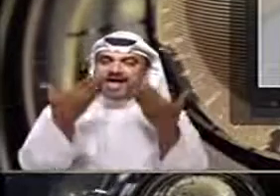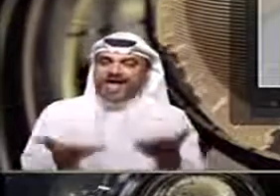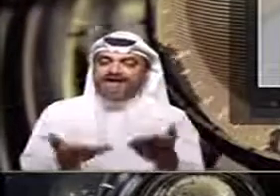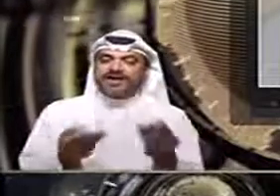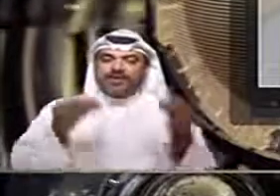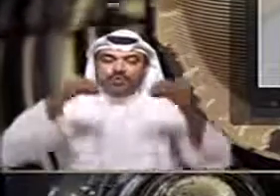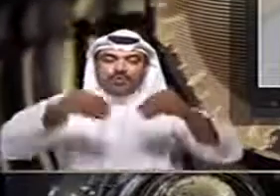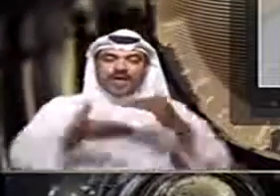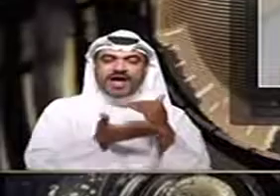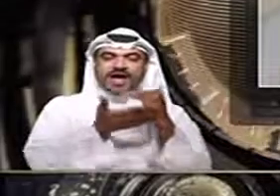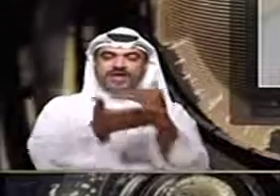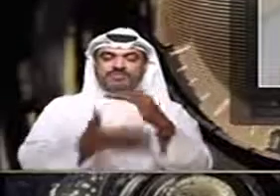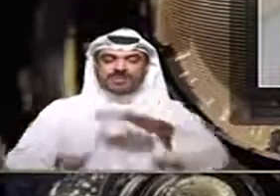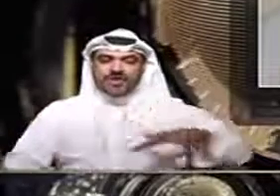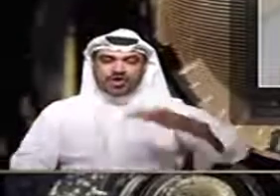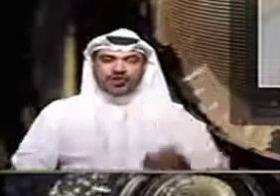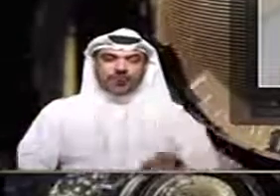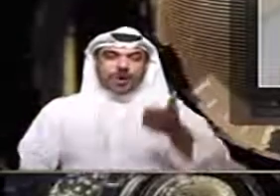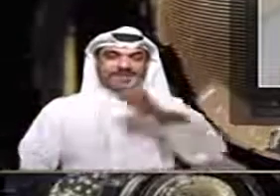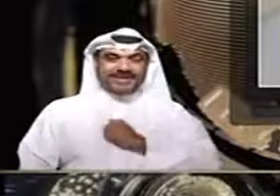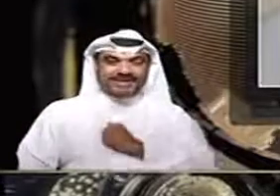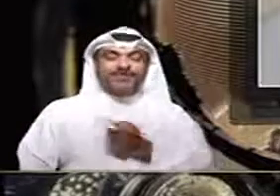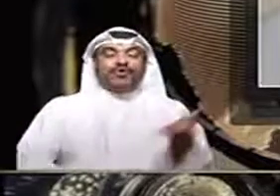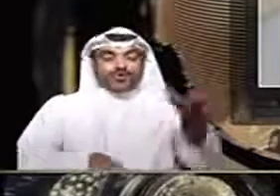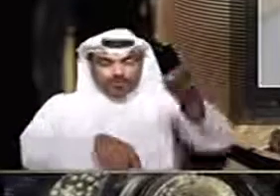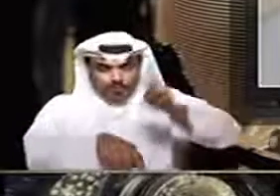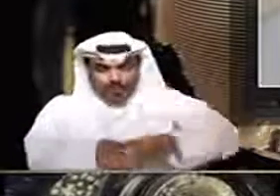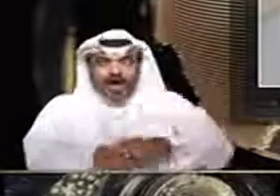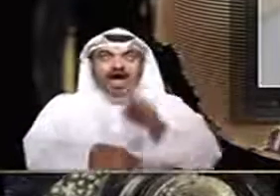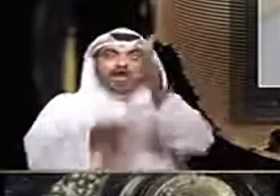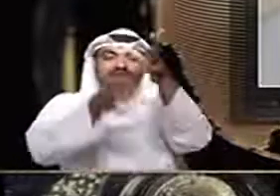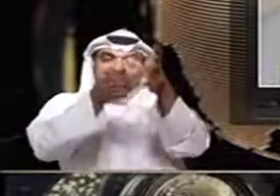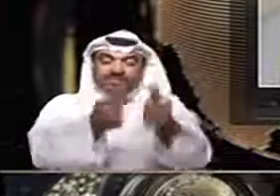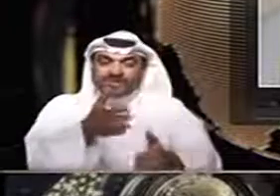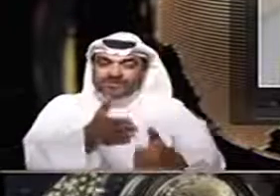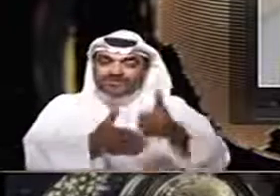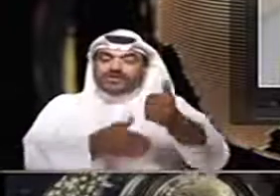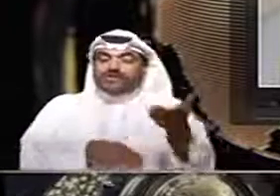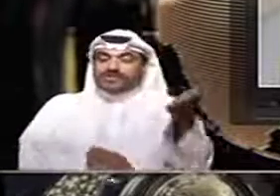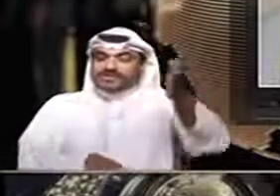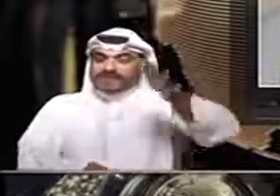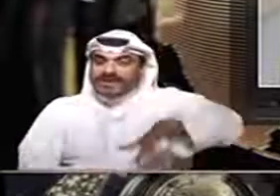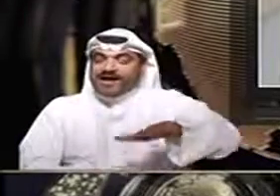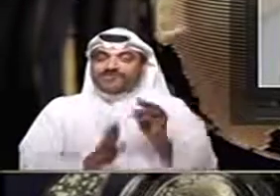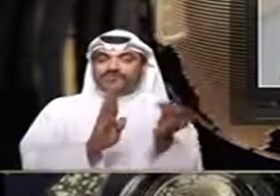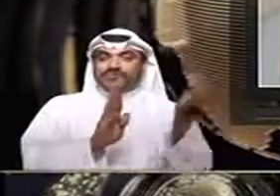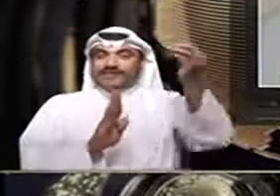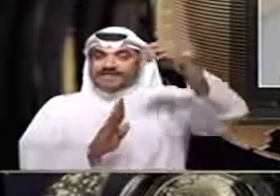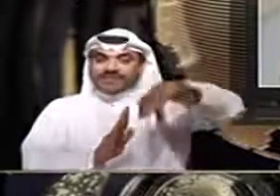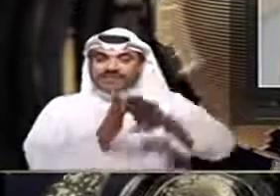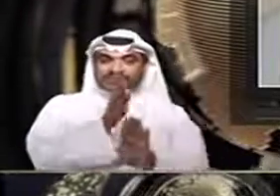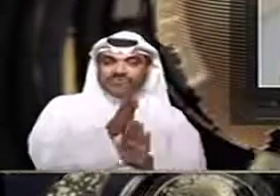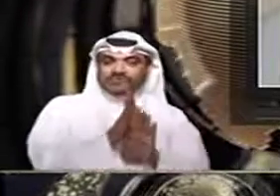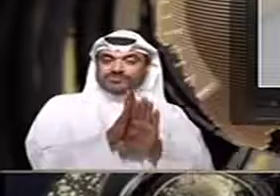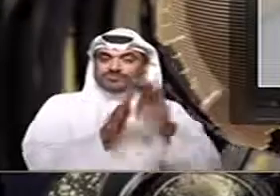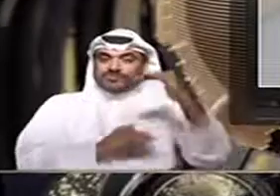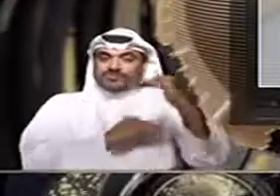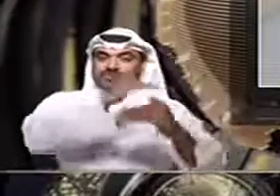وخدمة الوطن الغالي ويكلل كافة الجهود بالتوفيق لتحقيق المزيد مما ينشده الوطن العزيز من